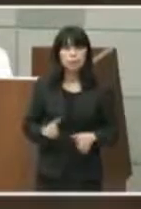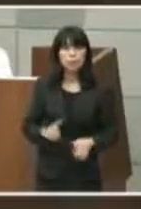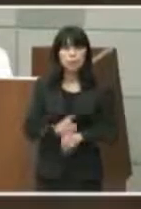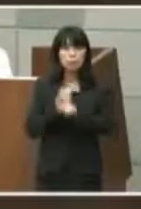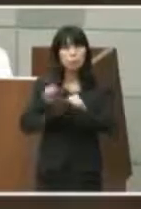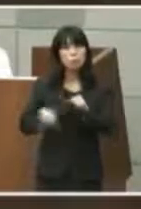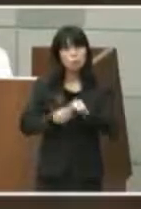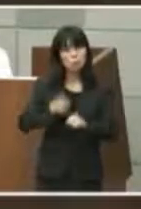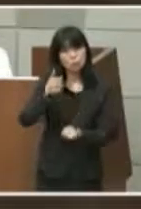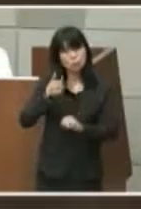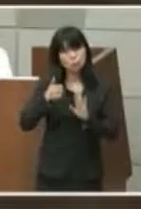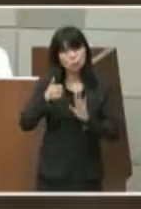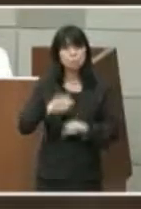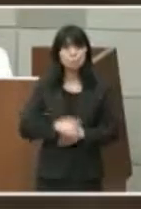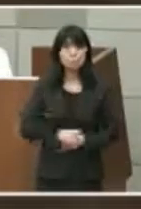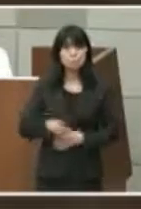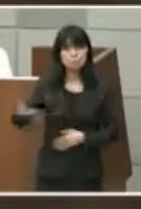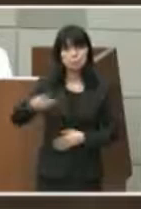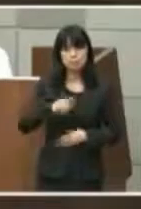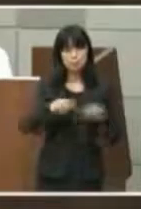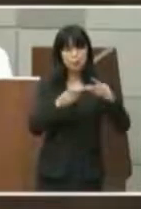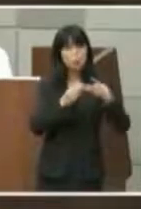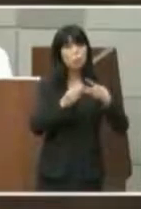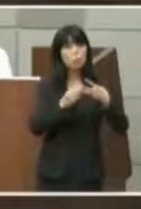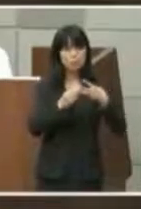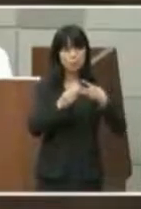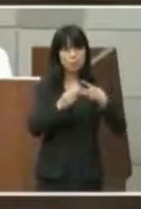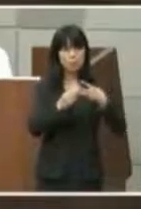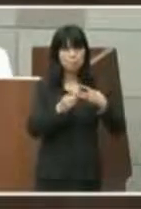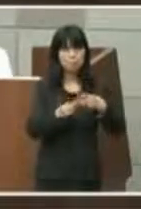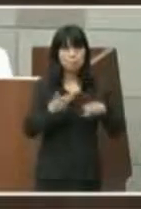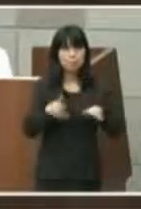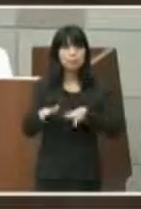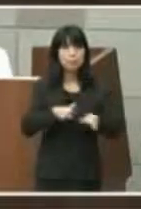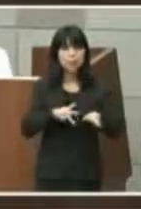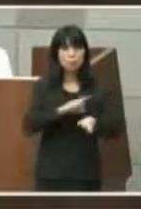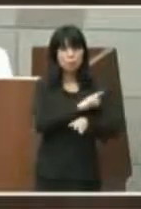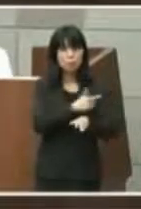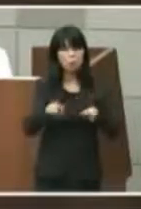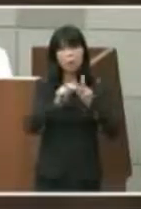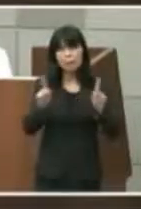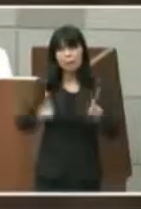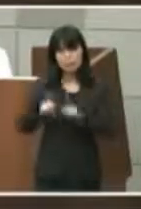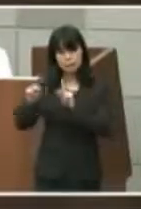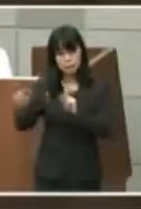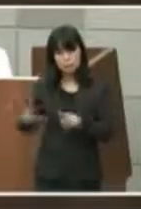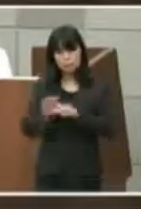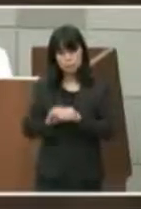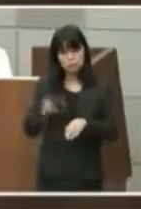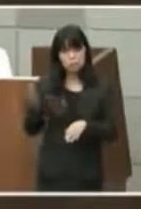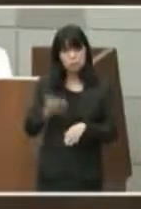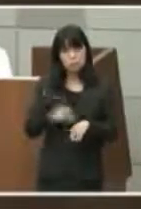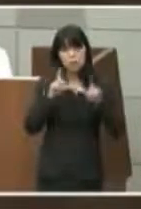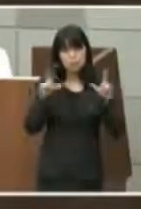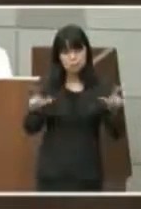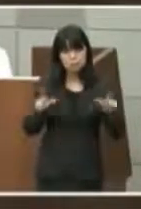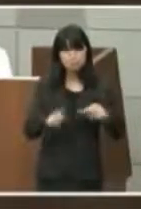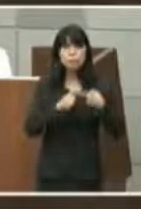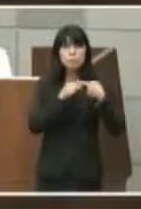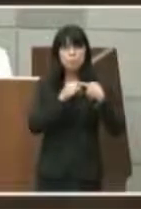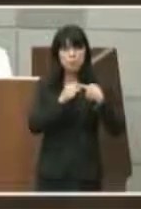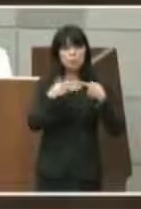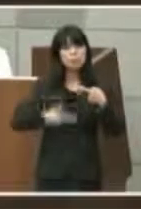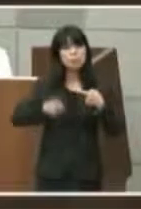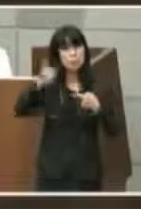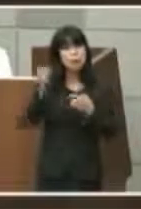総務局長でございます。ご質問3項目目、市政の諸課題について順次お答えいたします。まず1点目の市